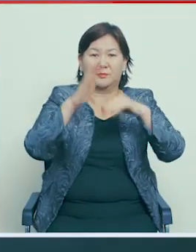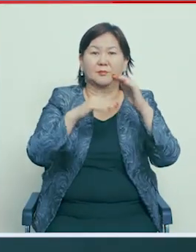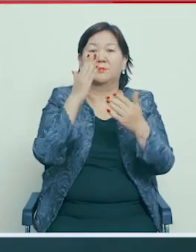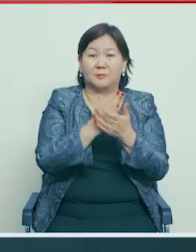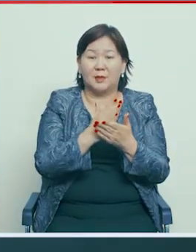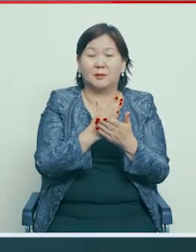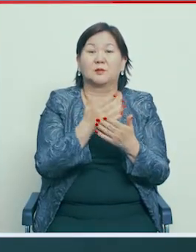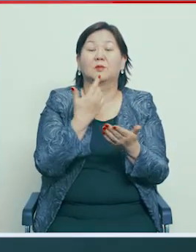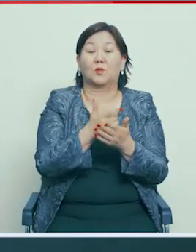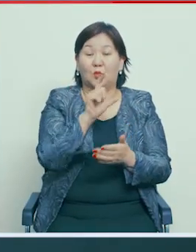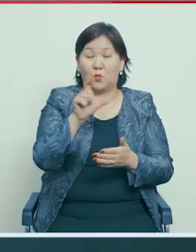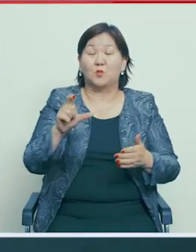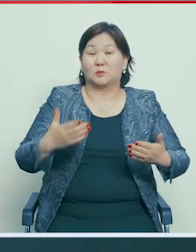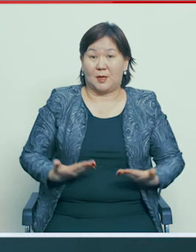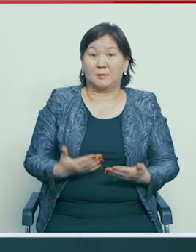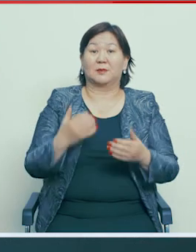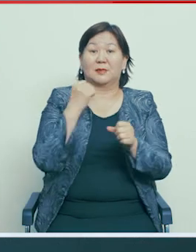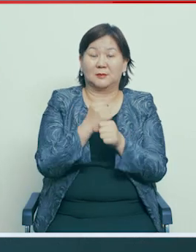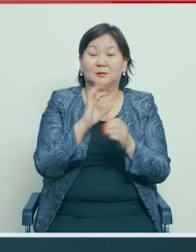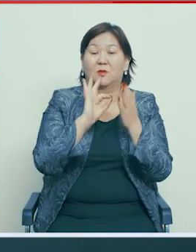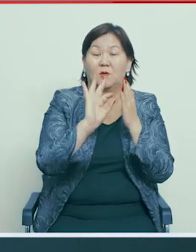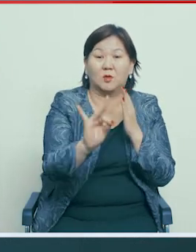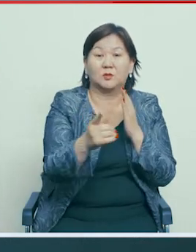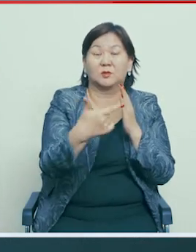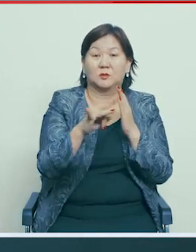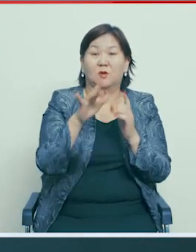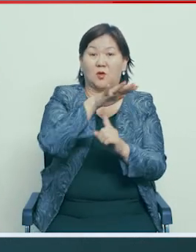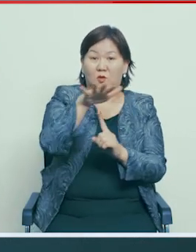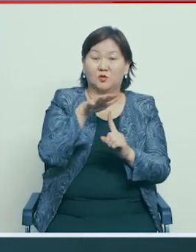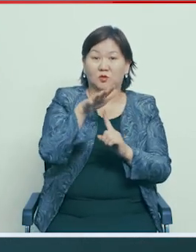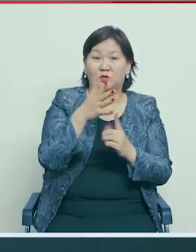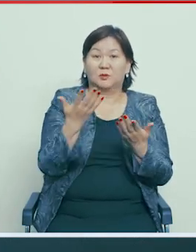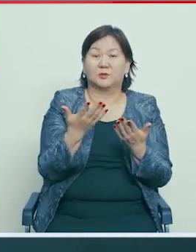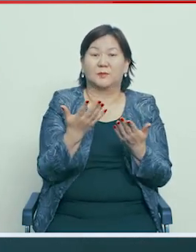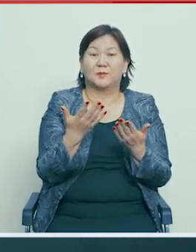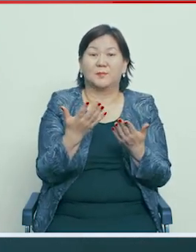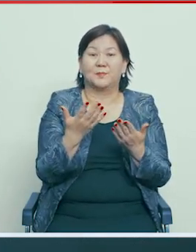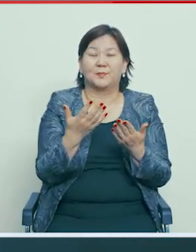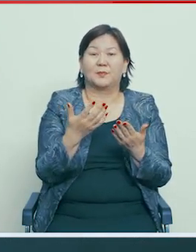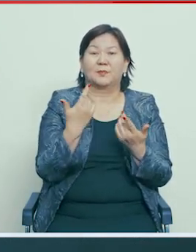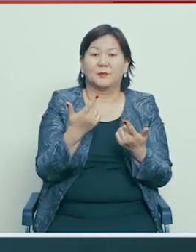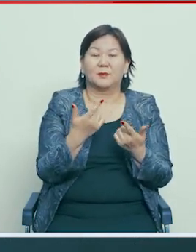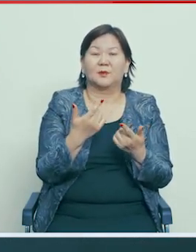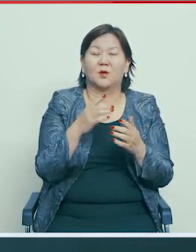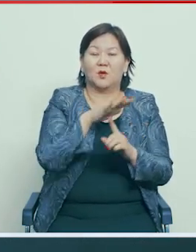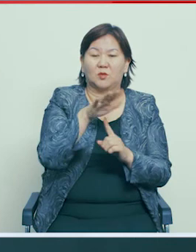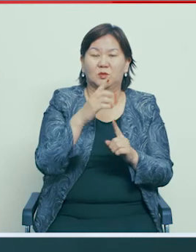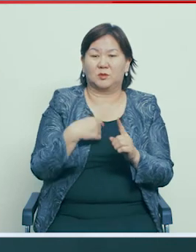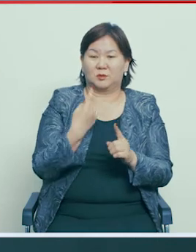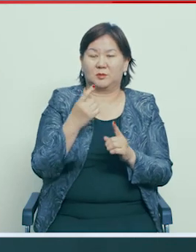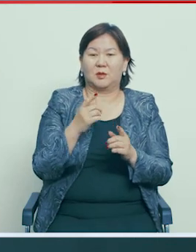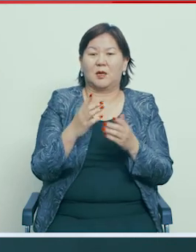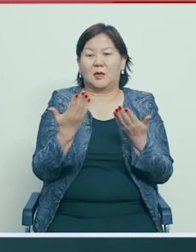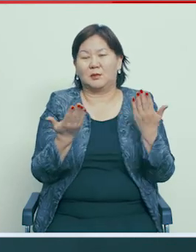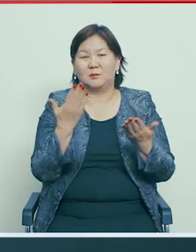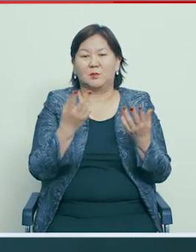Энд бол уул нь бол хүмүүс амьдарч ажиллаж хүн орж ингэж энэ дээр чи орчин штэ. Гэтэл бол бид нар тэнд донд бас орж явах хэрэгтэй штэ. Одоо тий